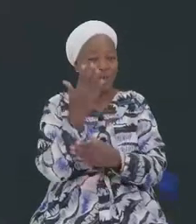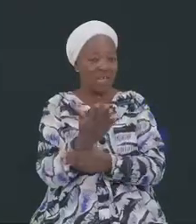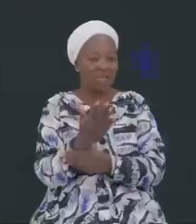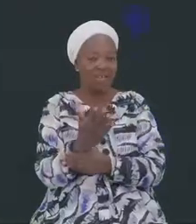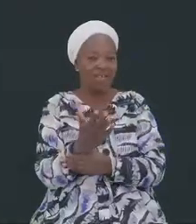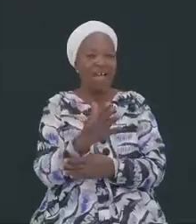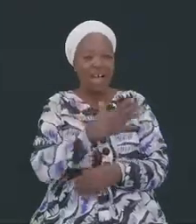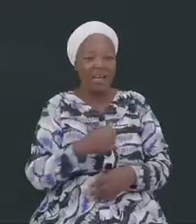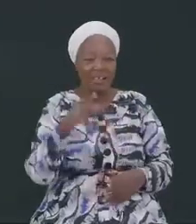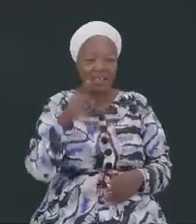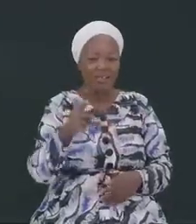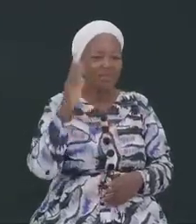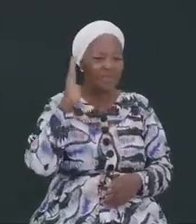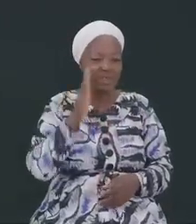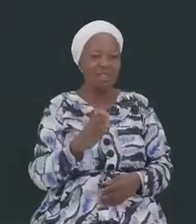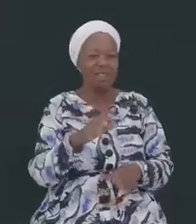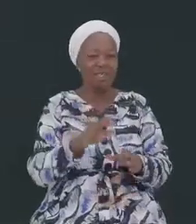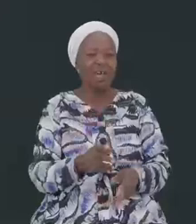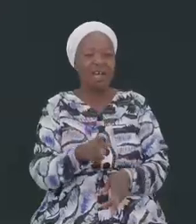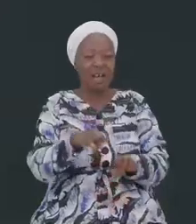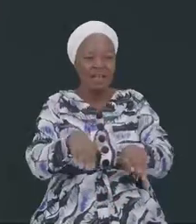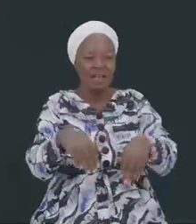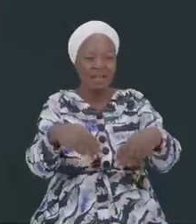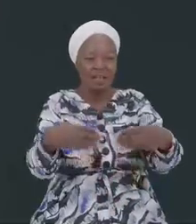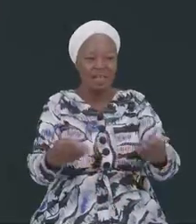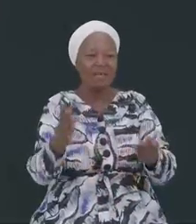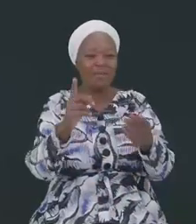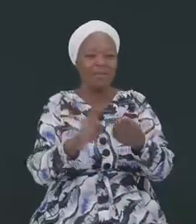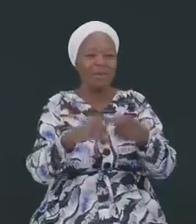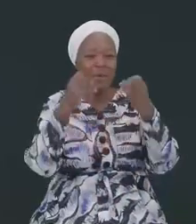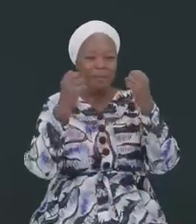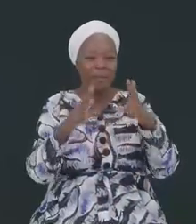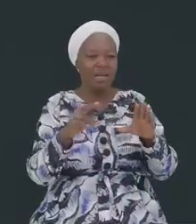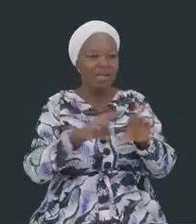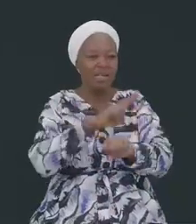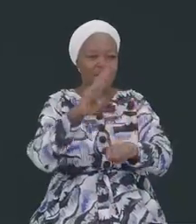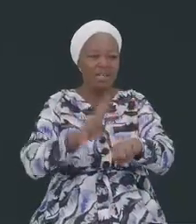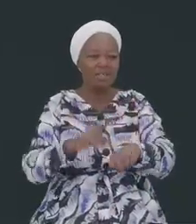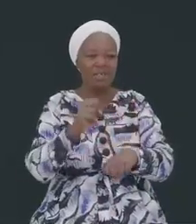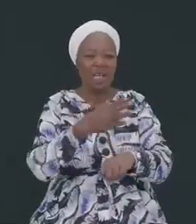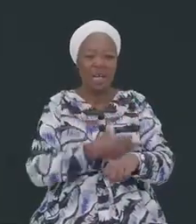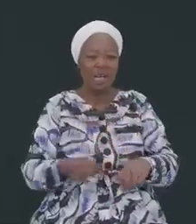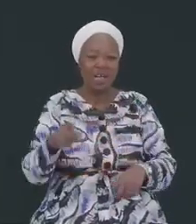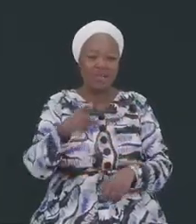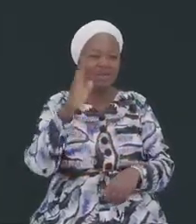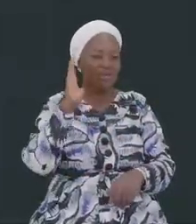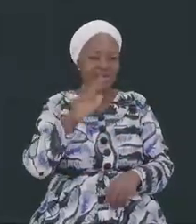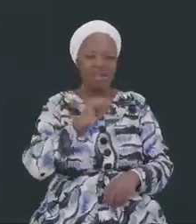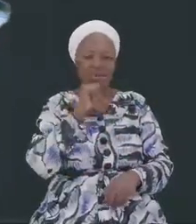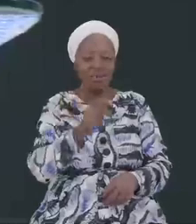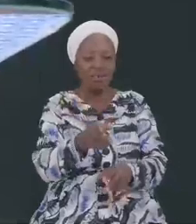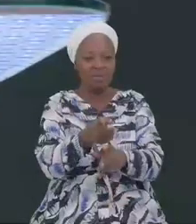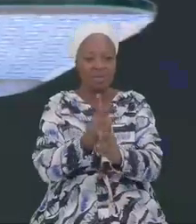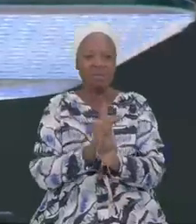Tout le travail de tes mains. Tu prêteras à beaucoup de nations et tu n'emprunteras